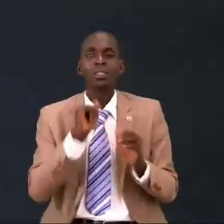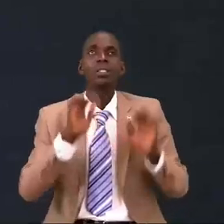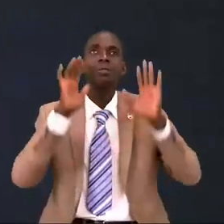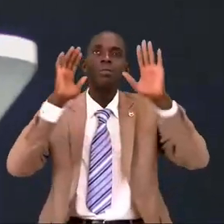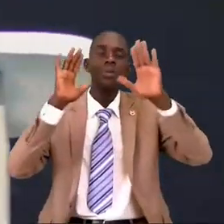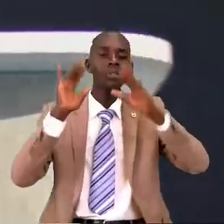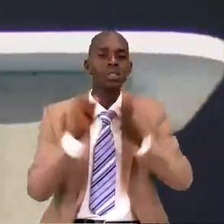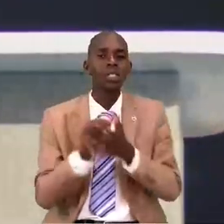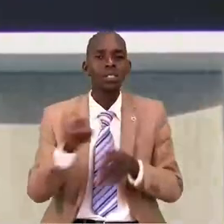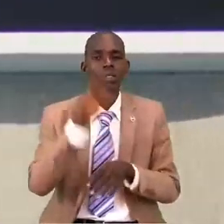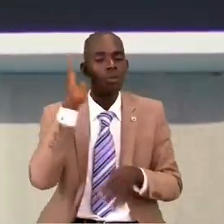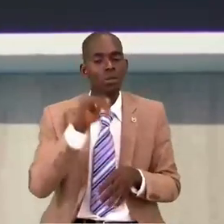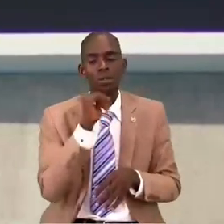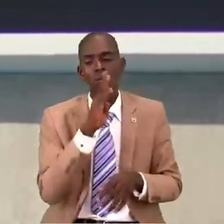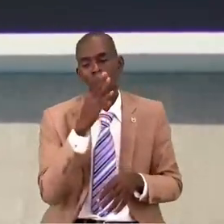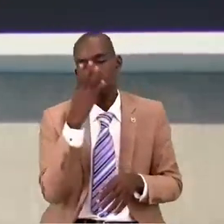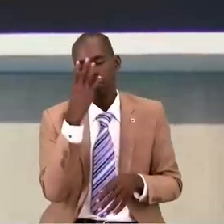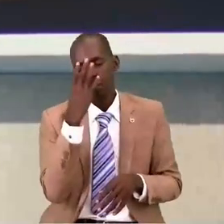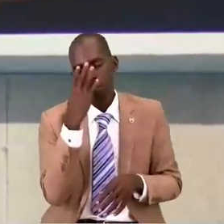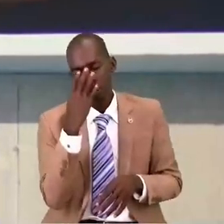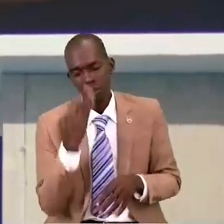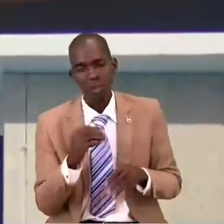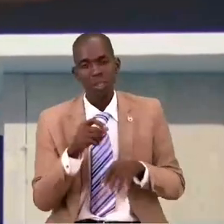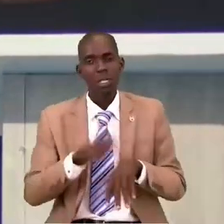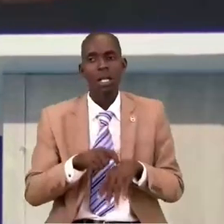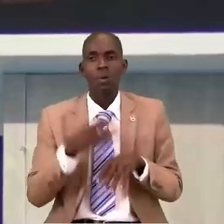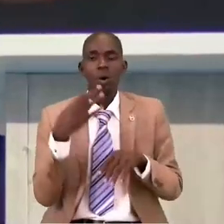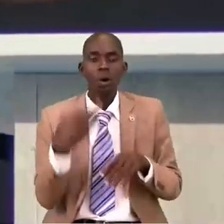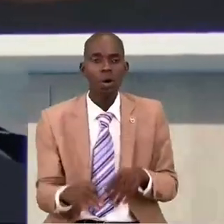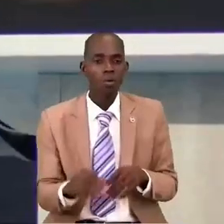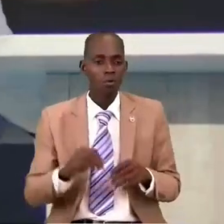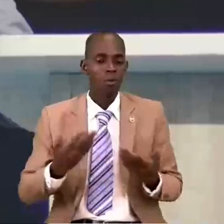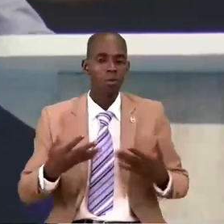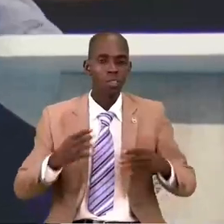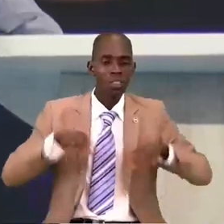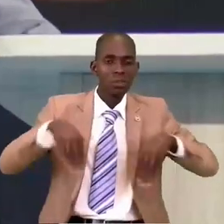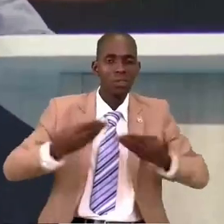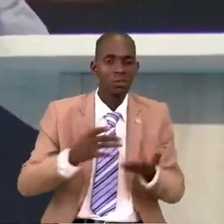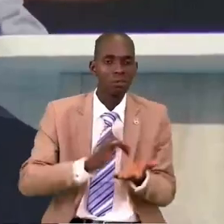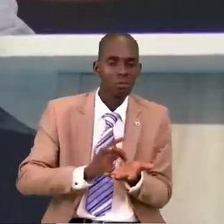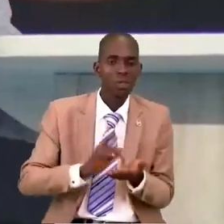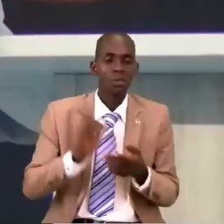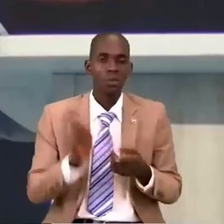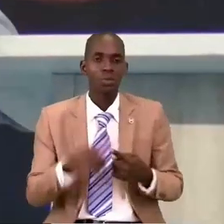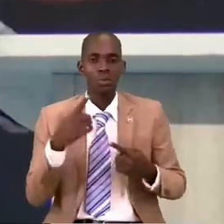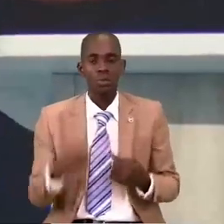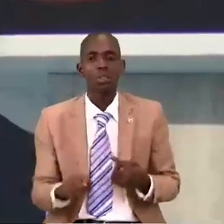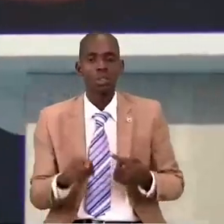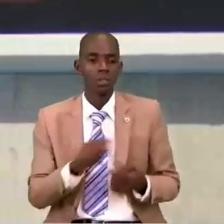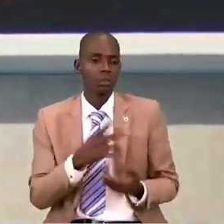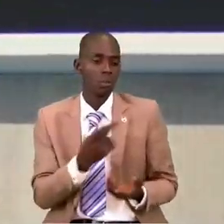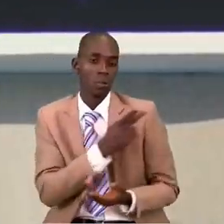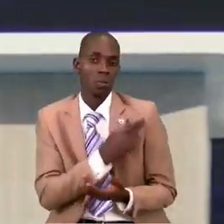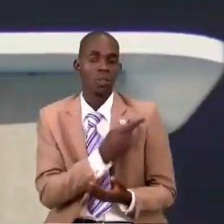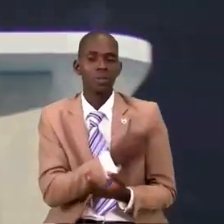formation. Parfois, ils seront là, ils finissent autre chose. On les appelle encore, viens encore pour telle urgence. Il